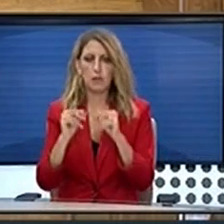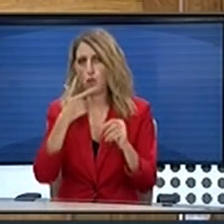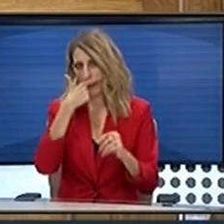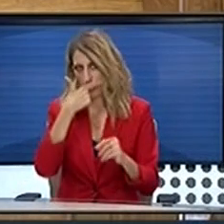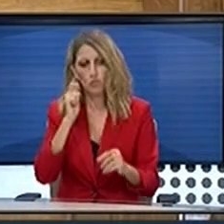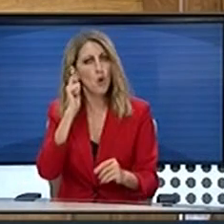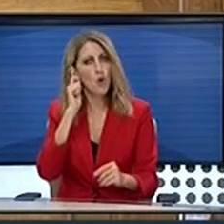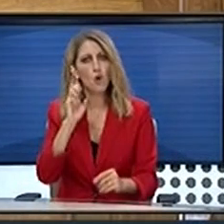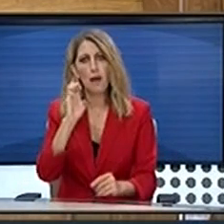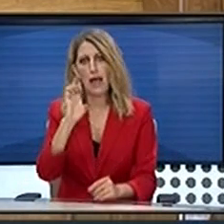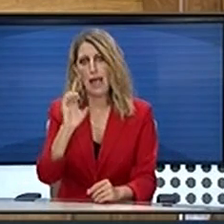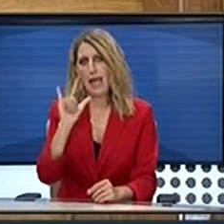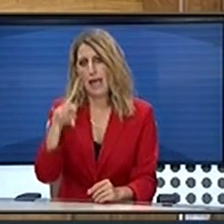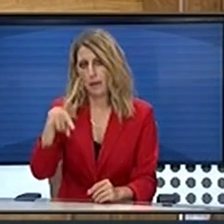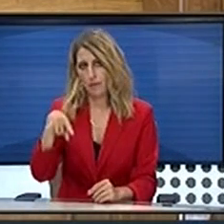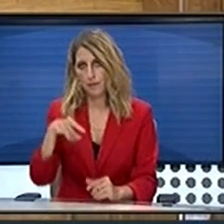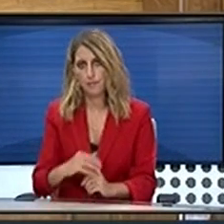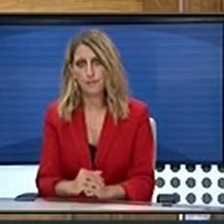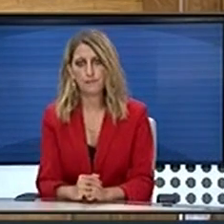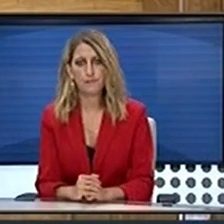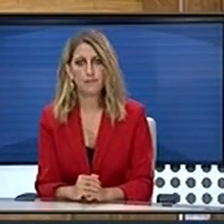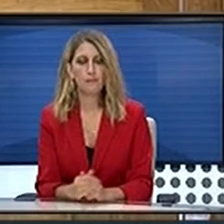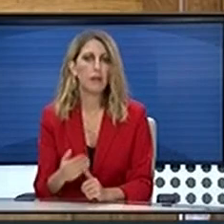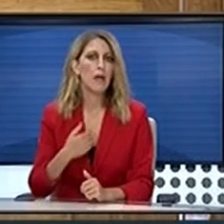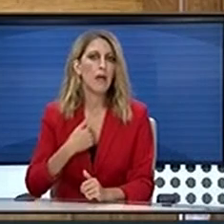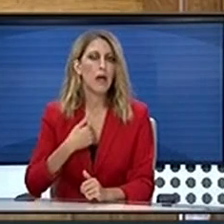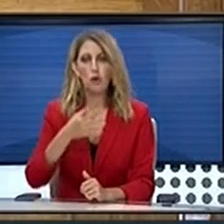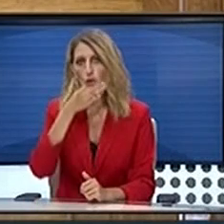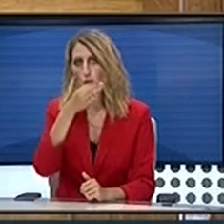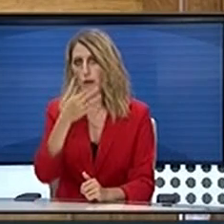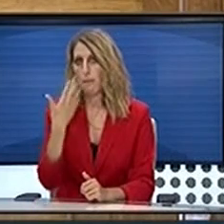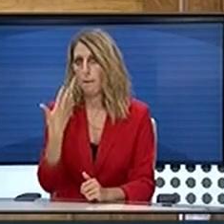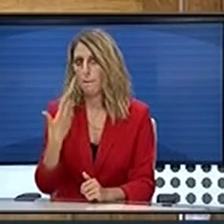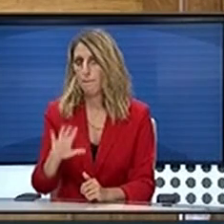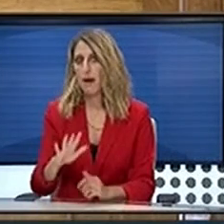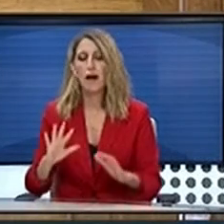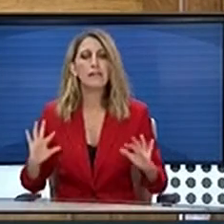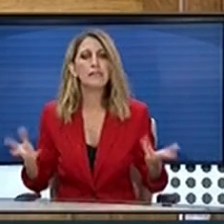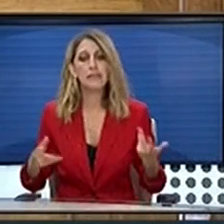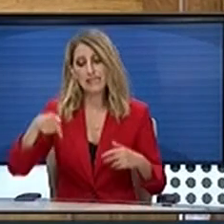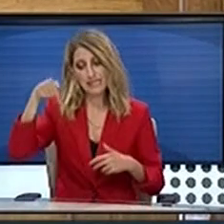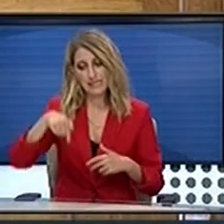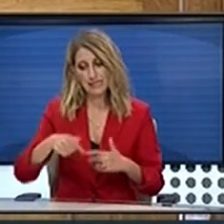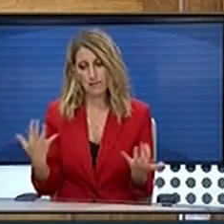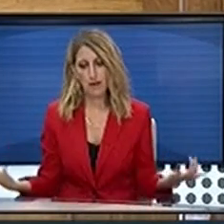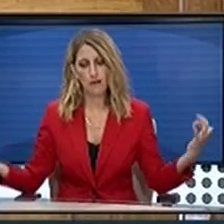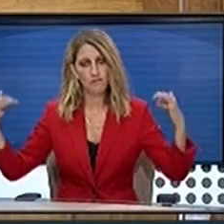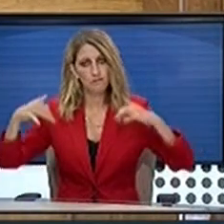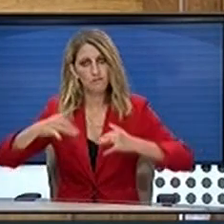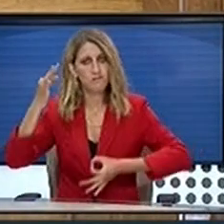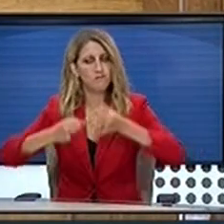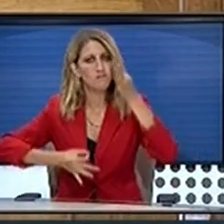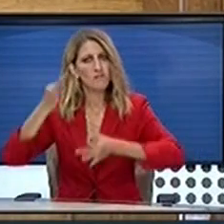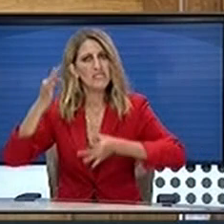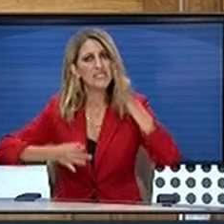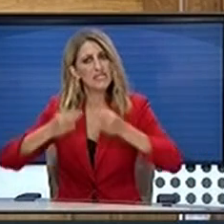Όπως έχω πει, είναι η βάση μιας διακομματικής ημερήσιας διάταξης που